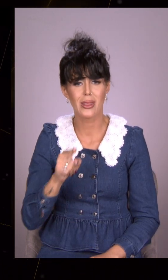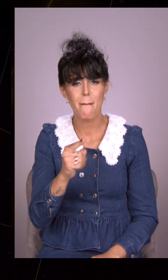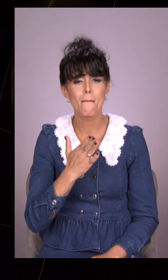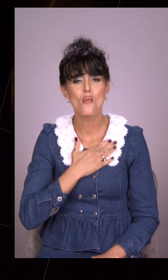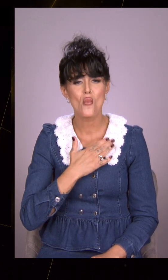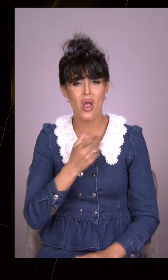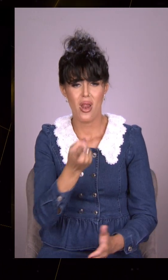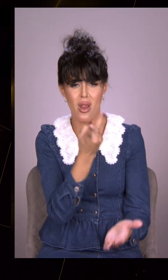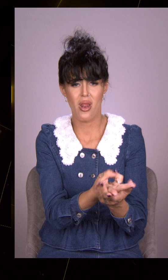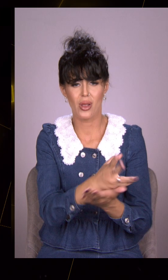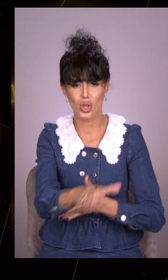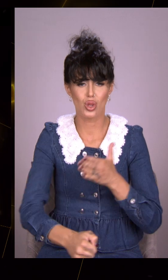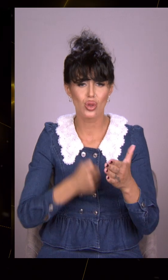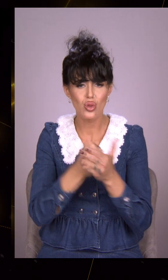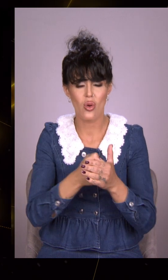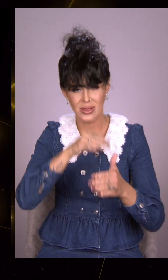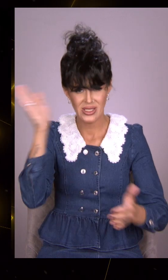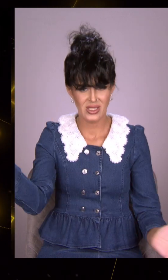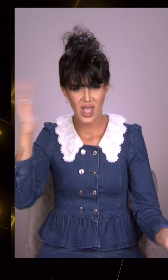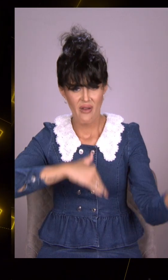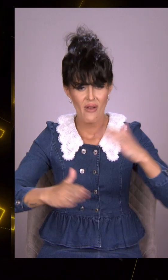до сих пор під завалами.